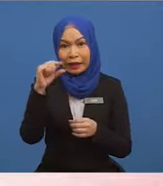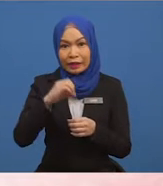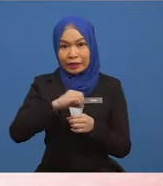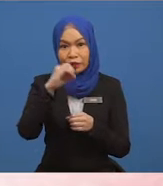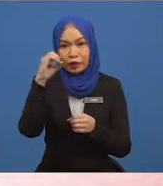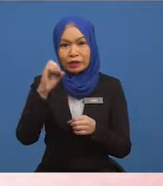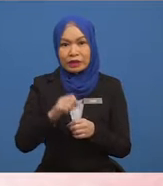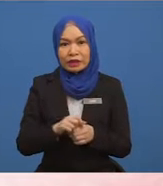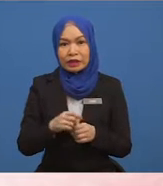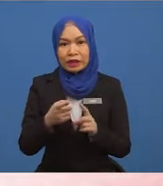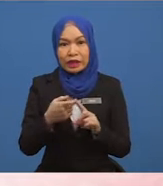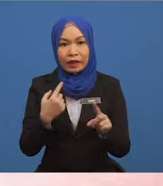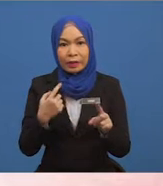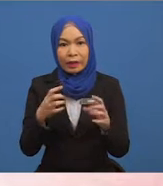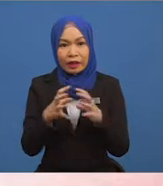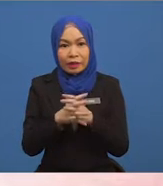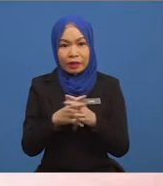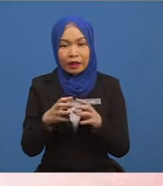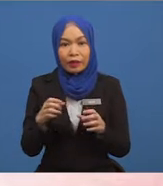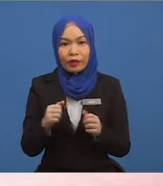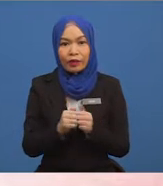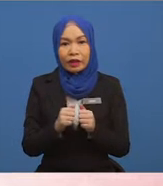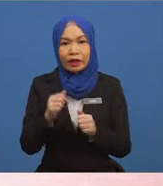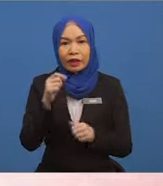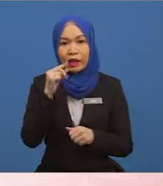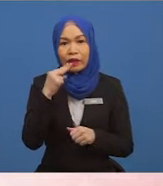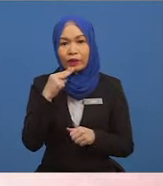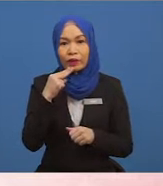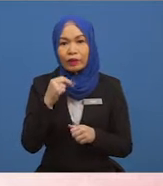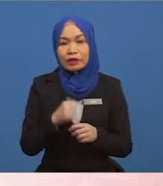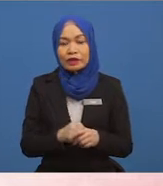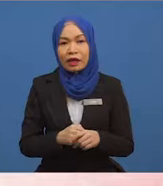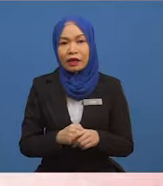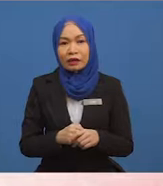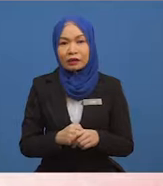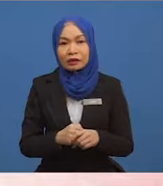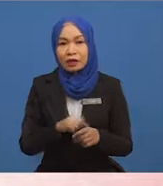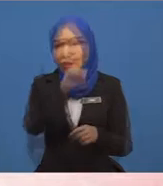oksigen daripada sekeliling larut ke dalam larutan glukosa.